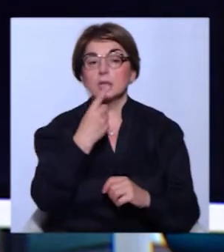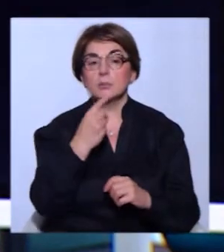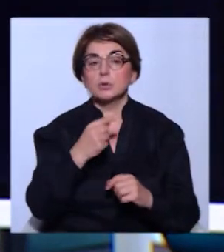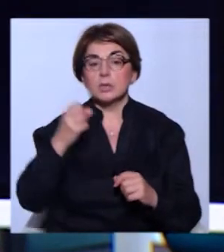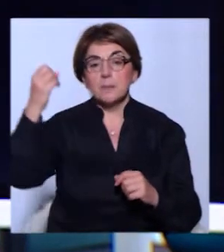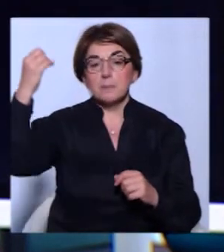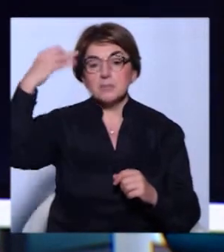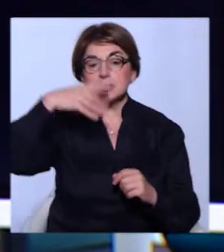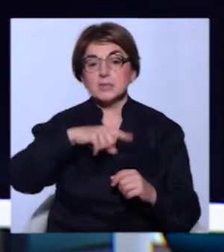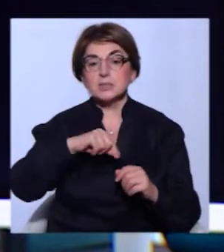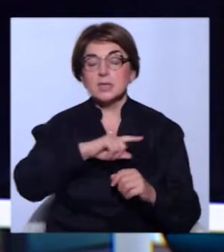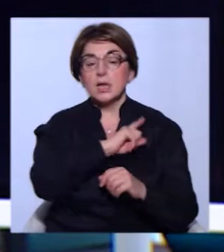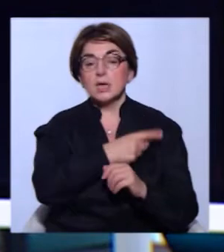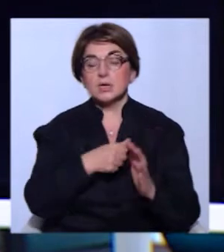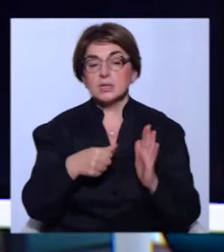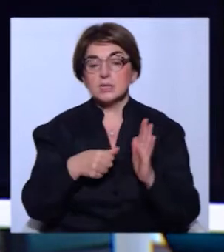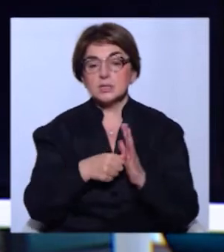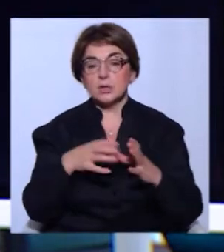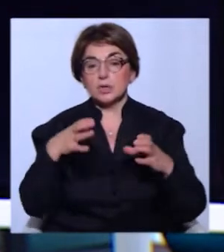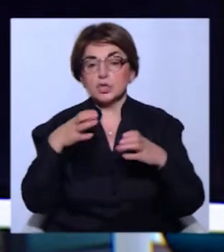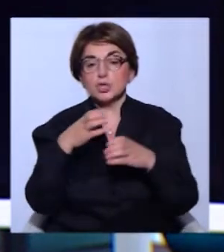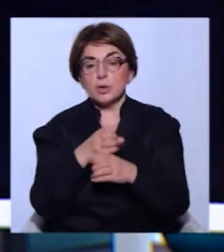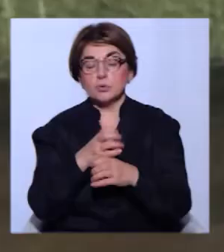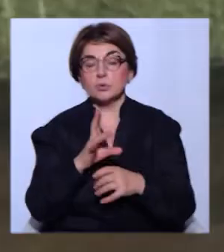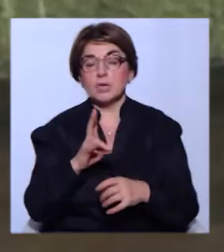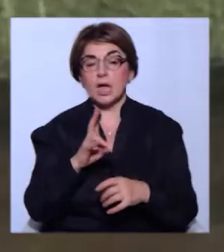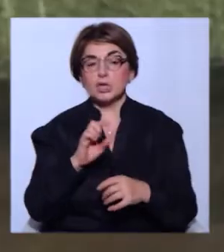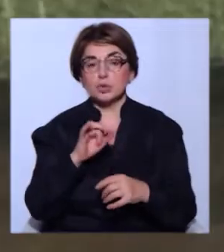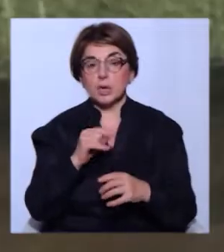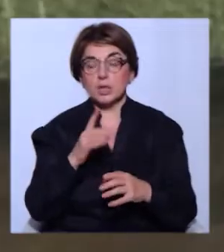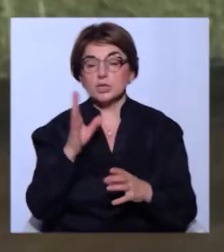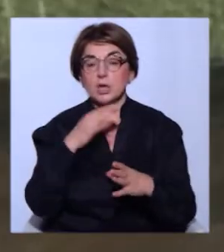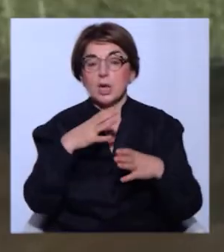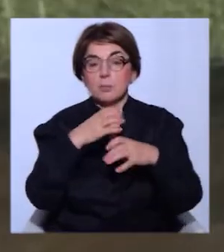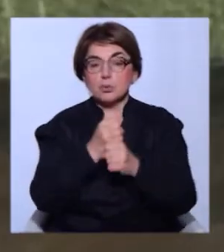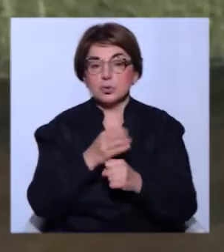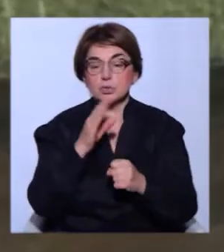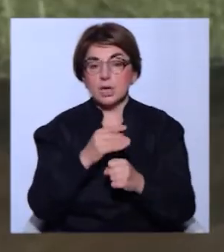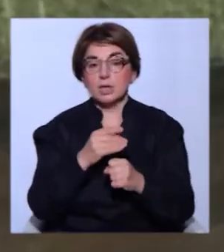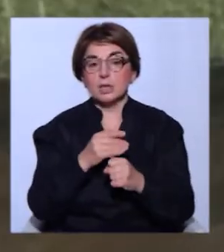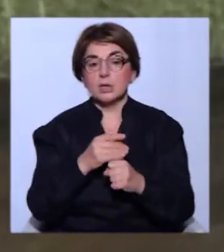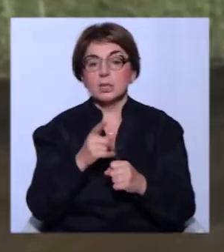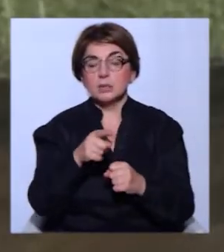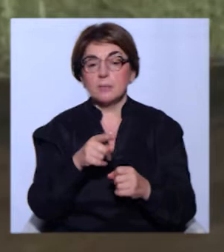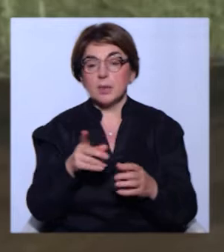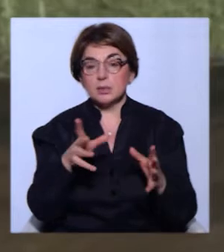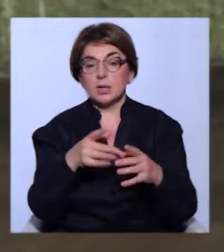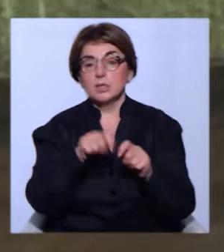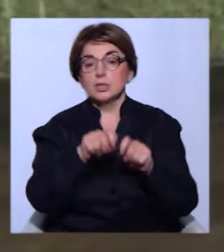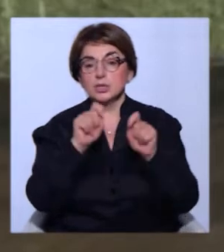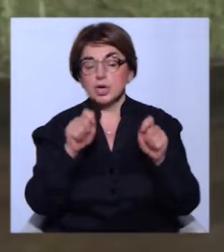მზის ენერგიის დახმარებით შებოჭონ ნახშიროჟანგი, შებოჭონ წყალი და მათგან